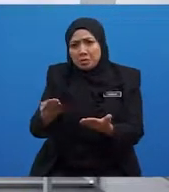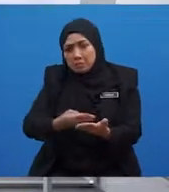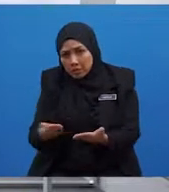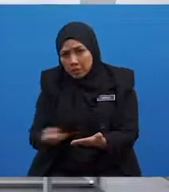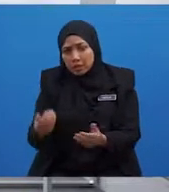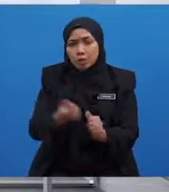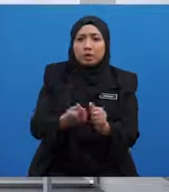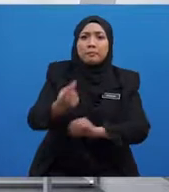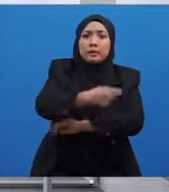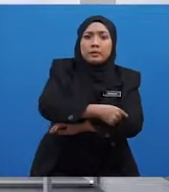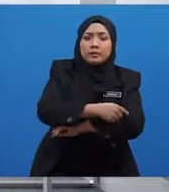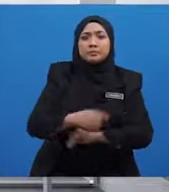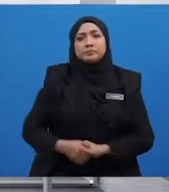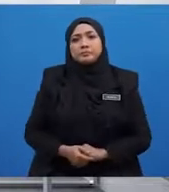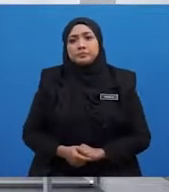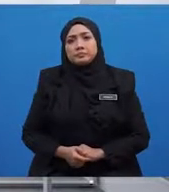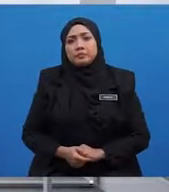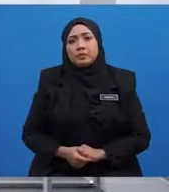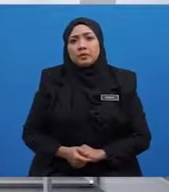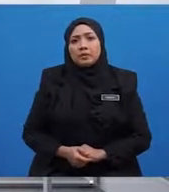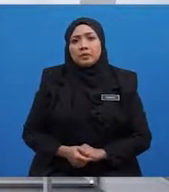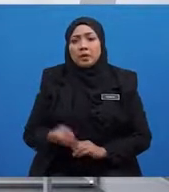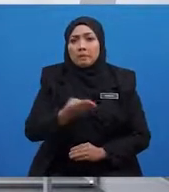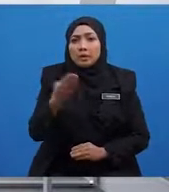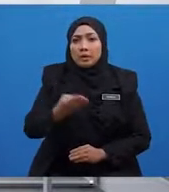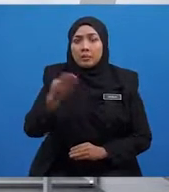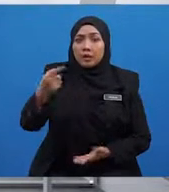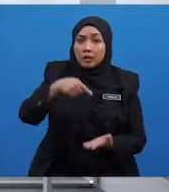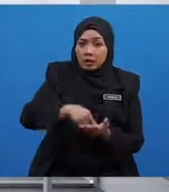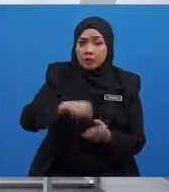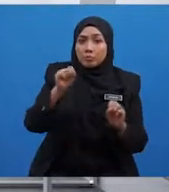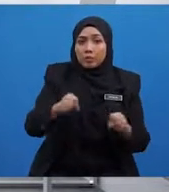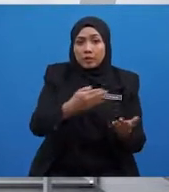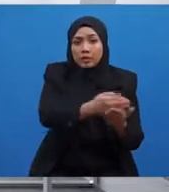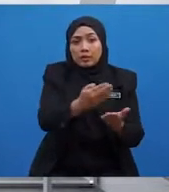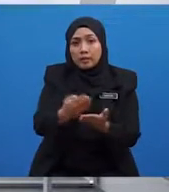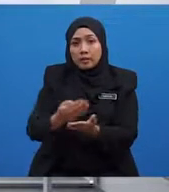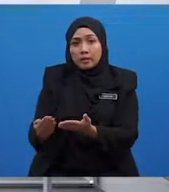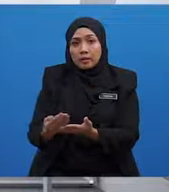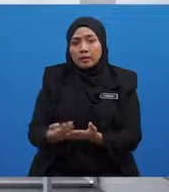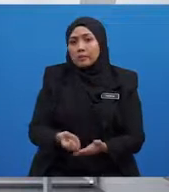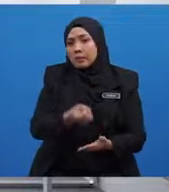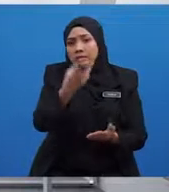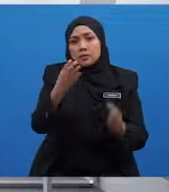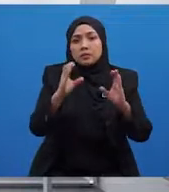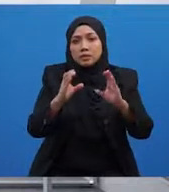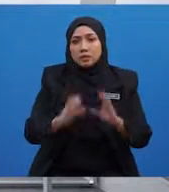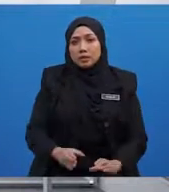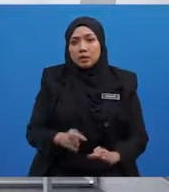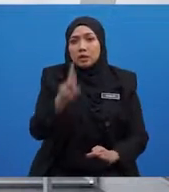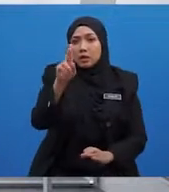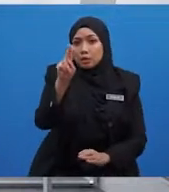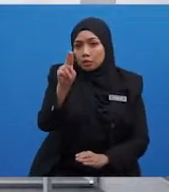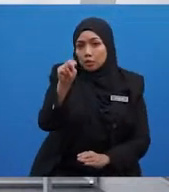Barangan keperluan asas ini boleh diagihkan melalui pelbagai cara seperti secara runcit, atas talian